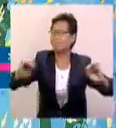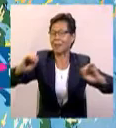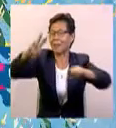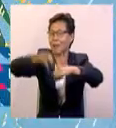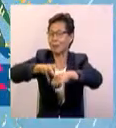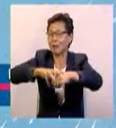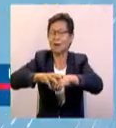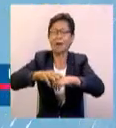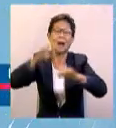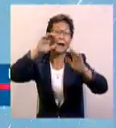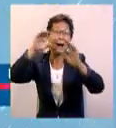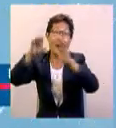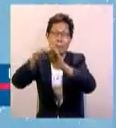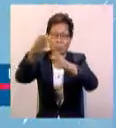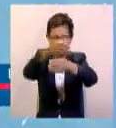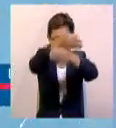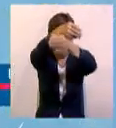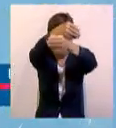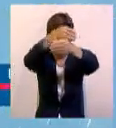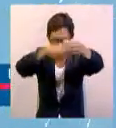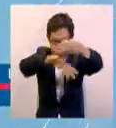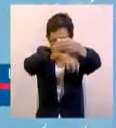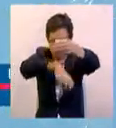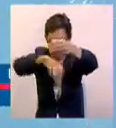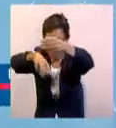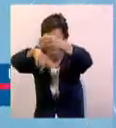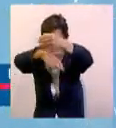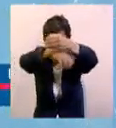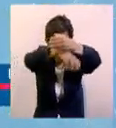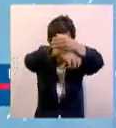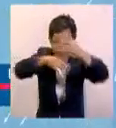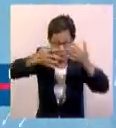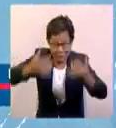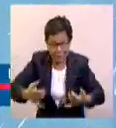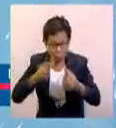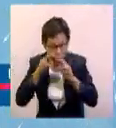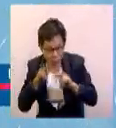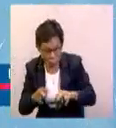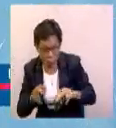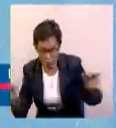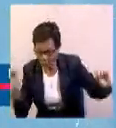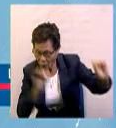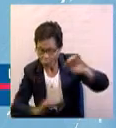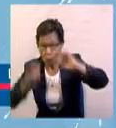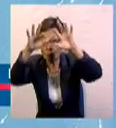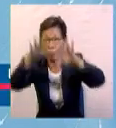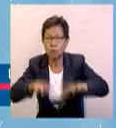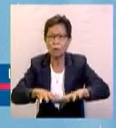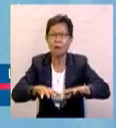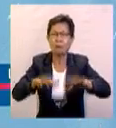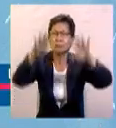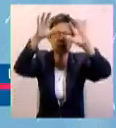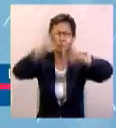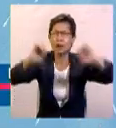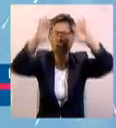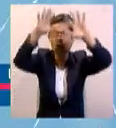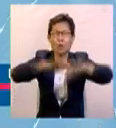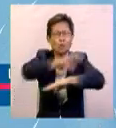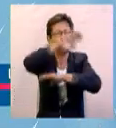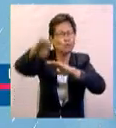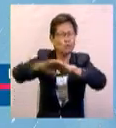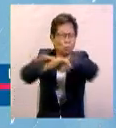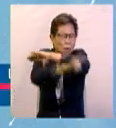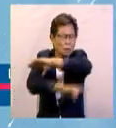Melalui paparan imej kamera radar semasa pula diperhatikan buat masa ini, tiada hujan dicerap di hampir